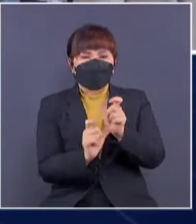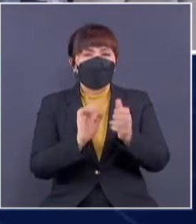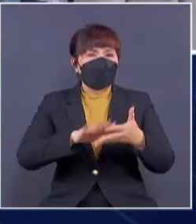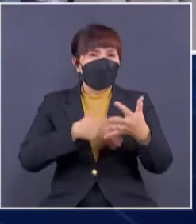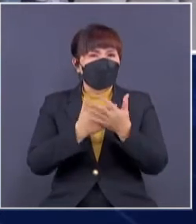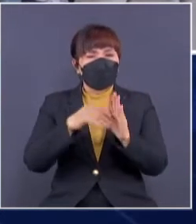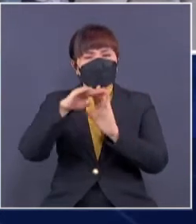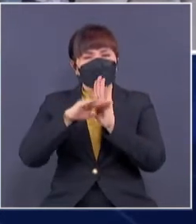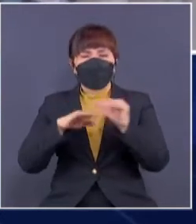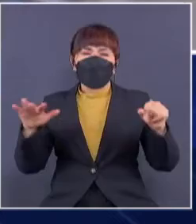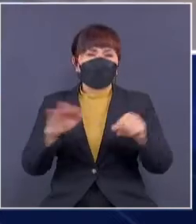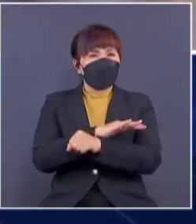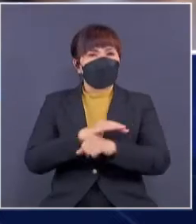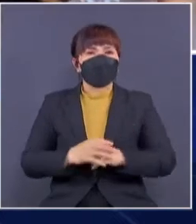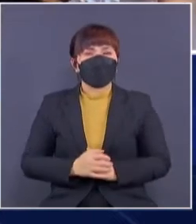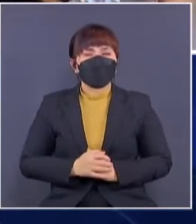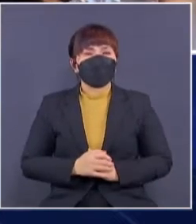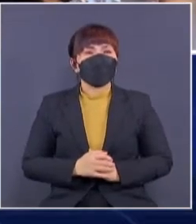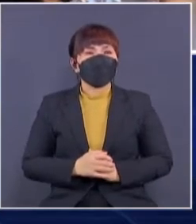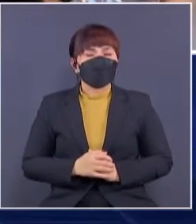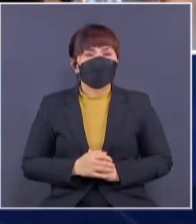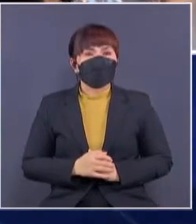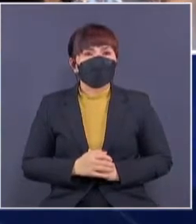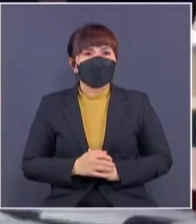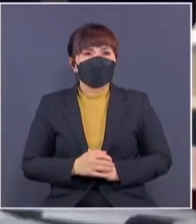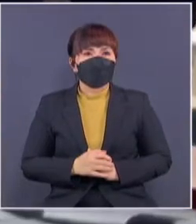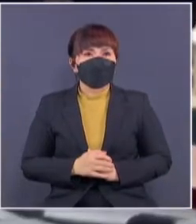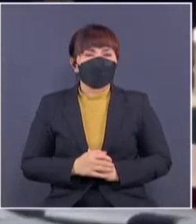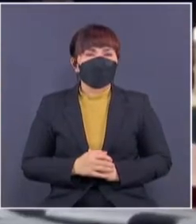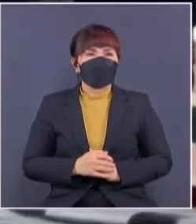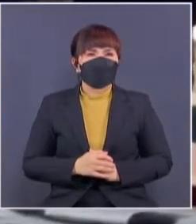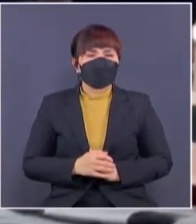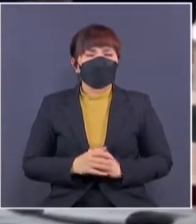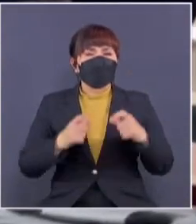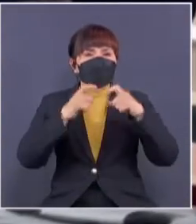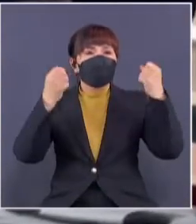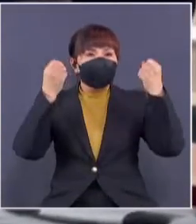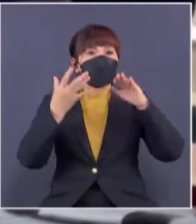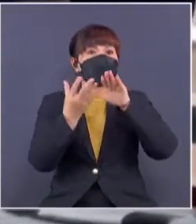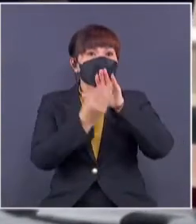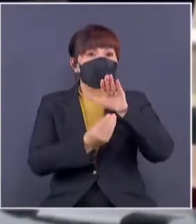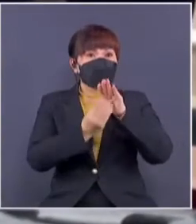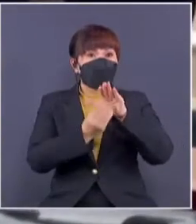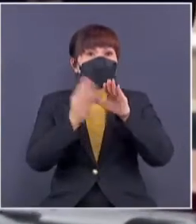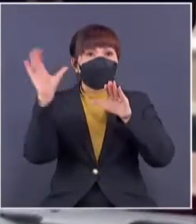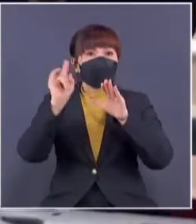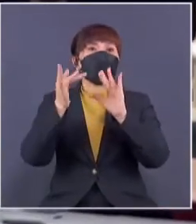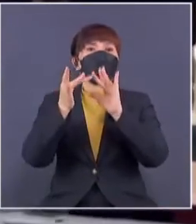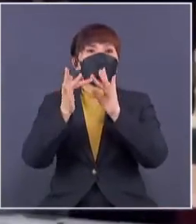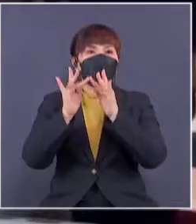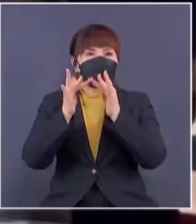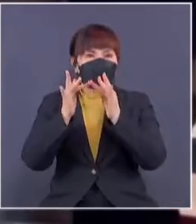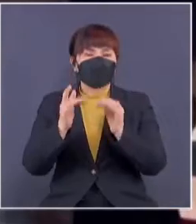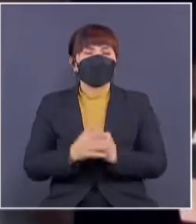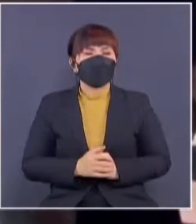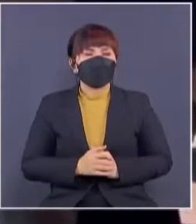แผนเอาไว้เสร็จสรรพตั้งแต่มาสมัครงาน หาสำเนาบัตรประชาชนในโลกออนไลน์นะครับแล้วก็ส